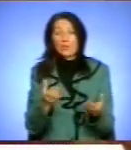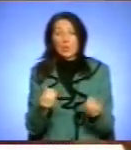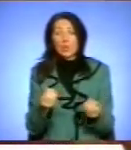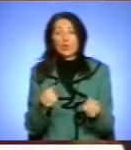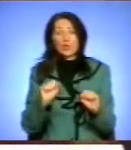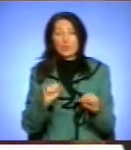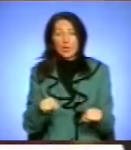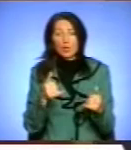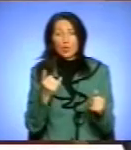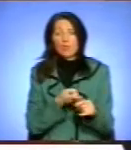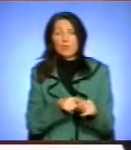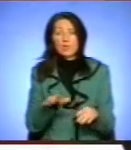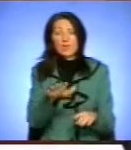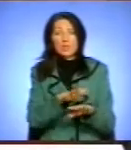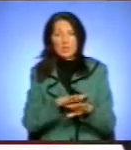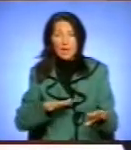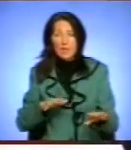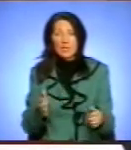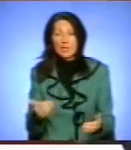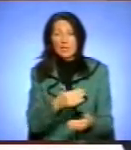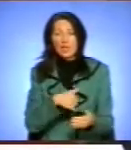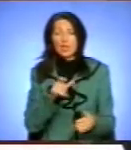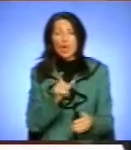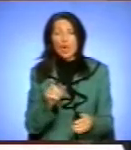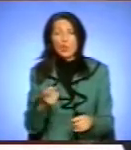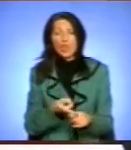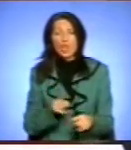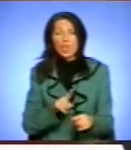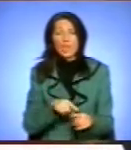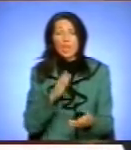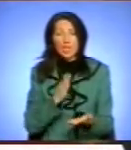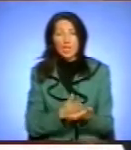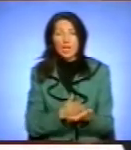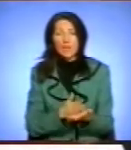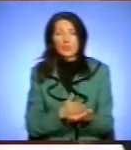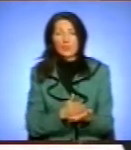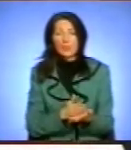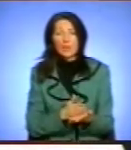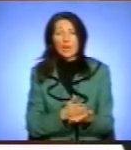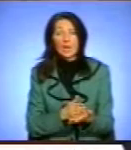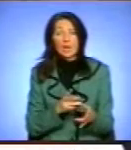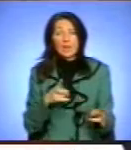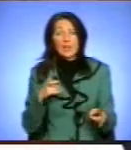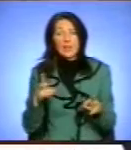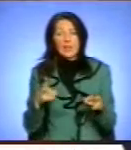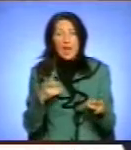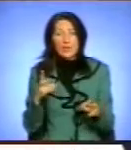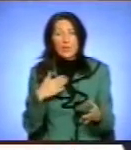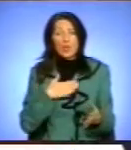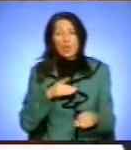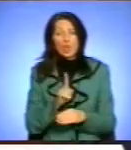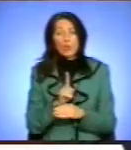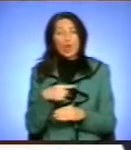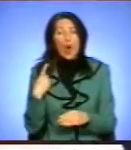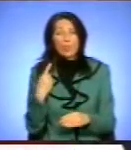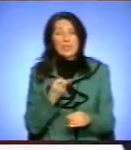Сьогодні в цій залі зібралися люди, які є нервом нашої Тернопільської області. Це